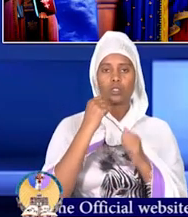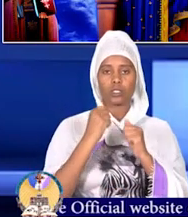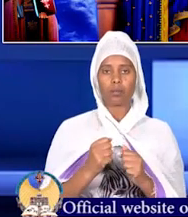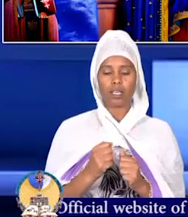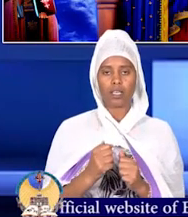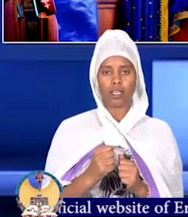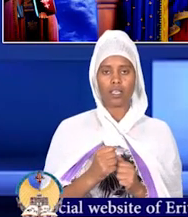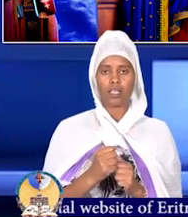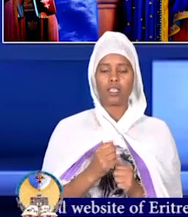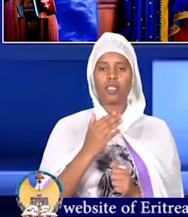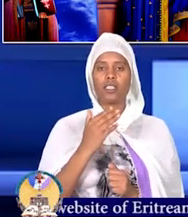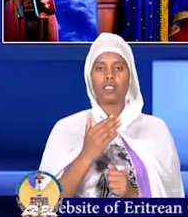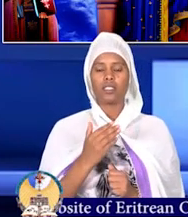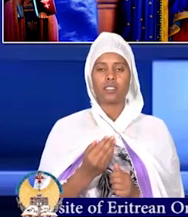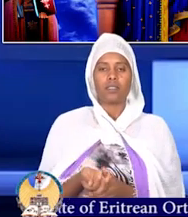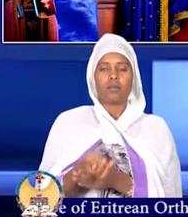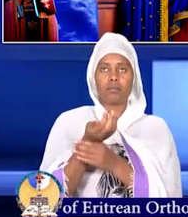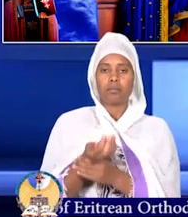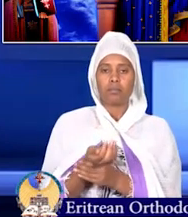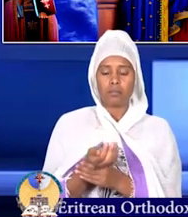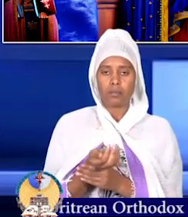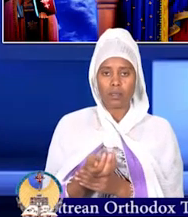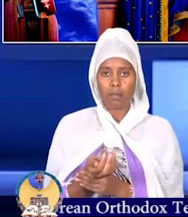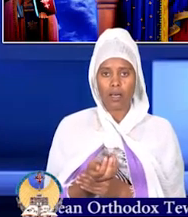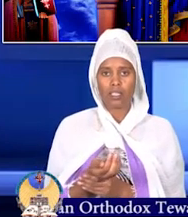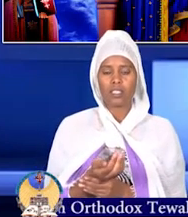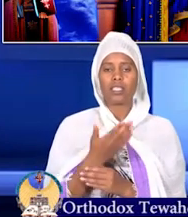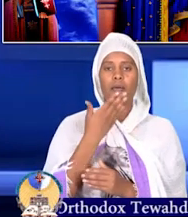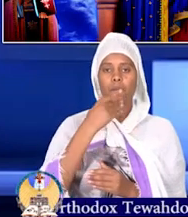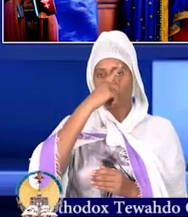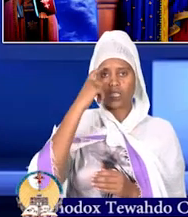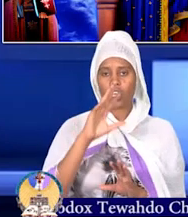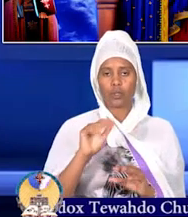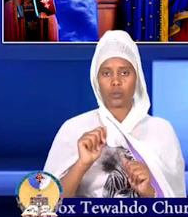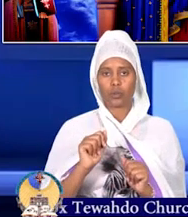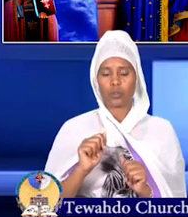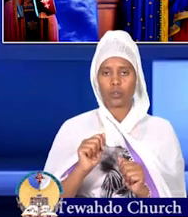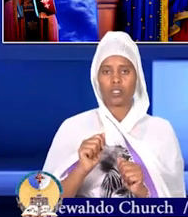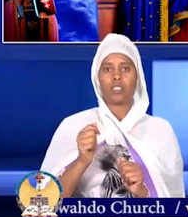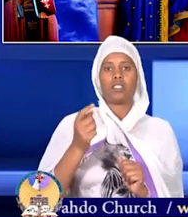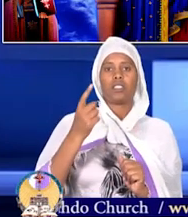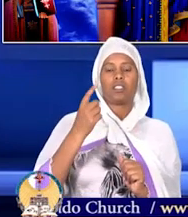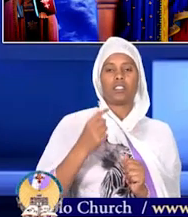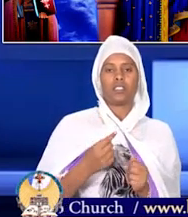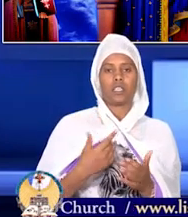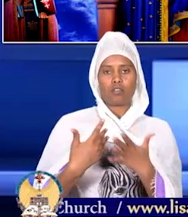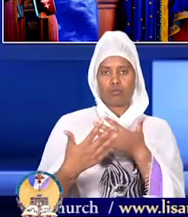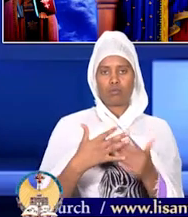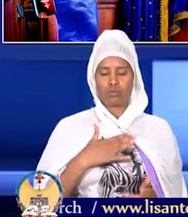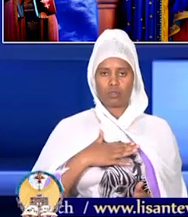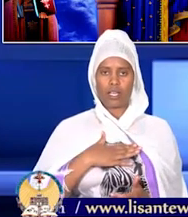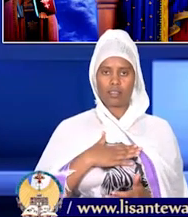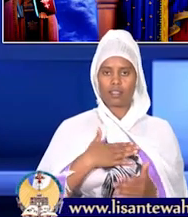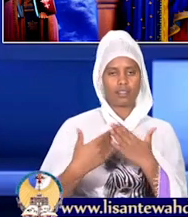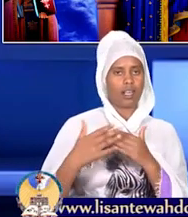ቃል እዚ ክንርድኦ ዝግብኣና ምምላድ ናይ ፍጡር ስራሕን ተግባርን ደኣ እምበር ናይ